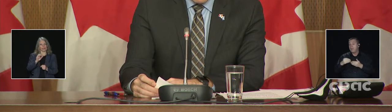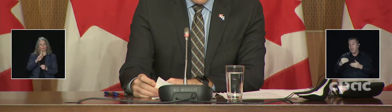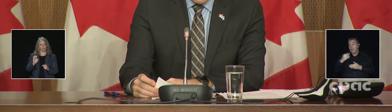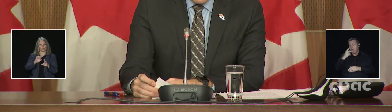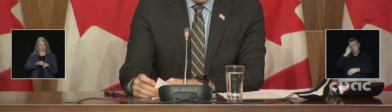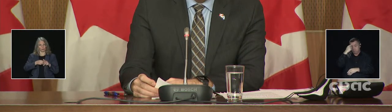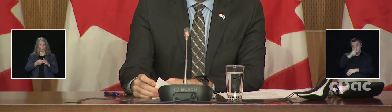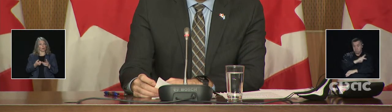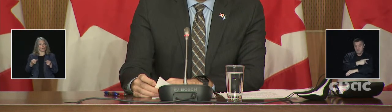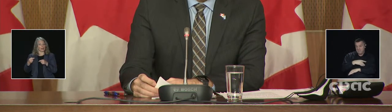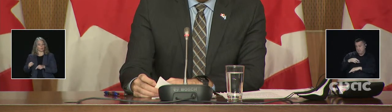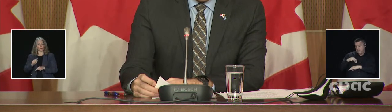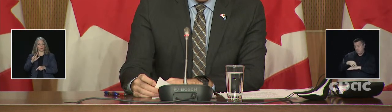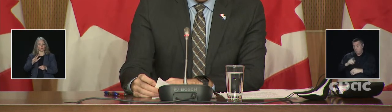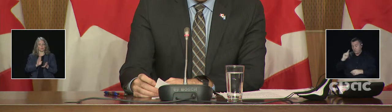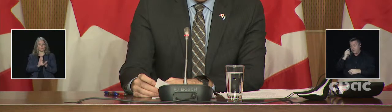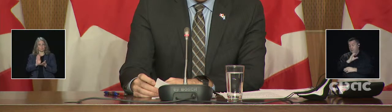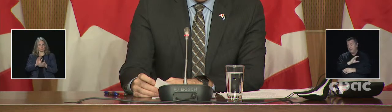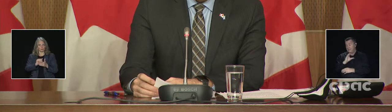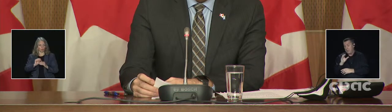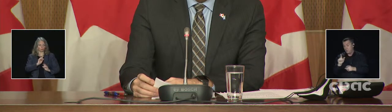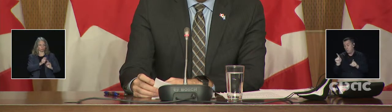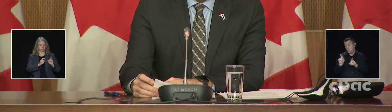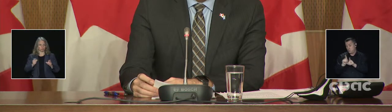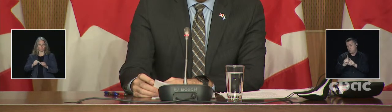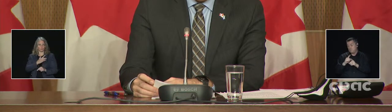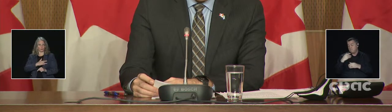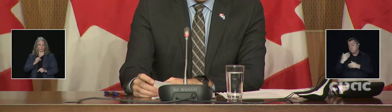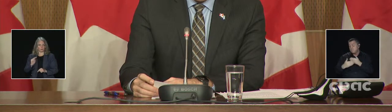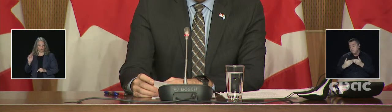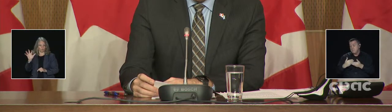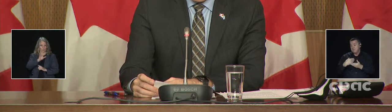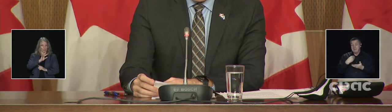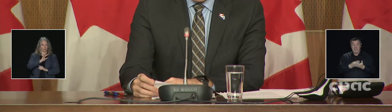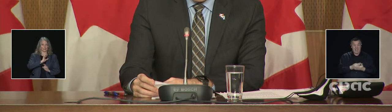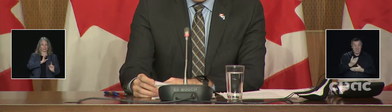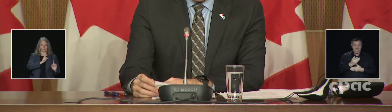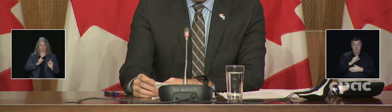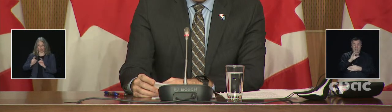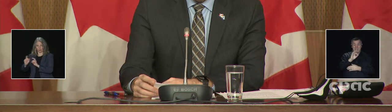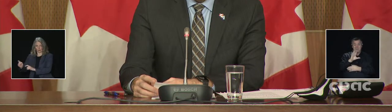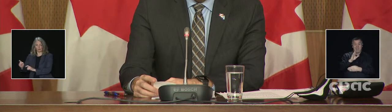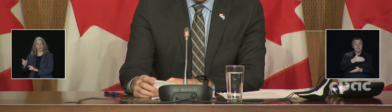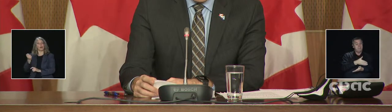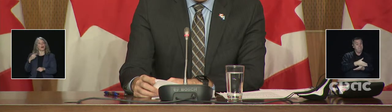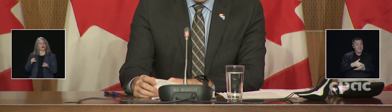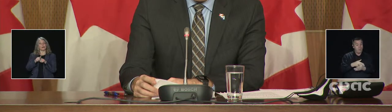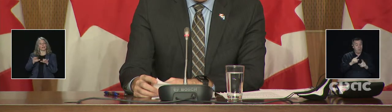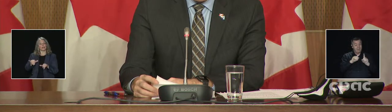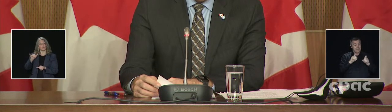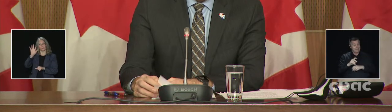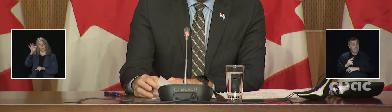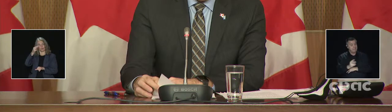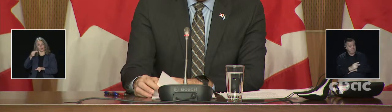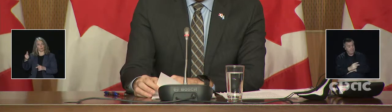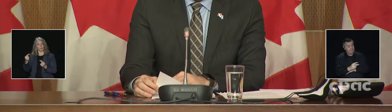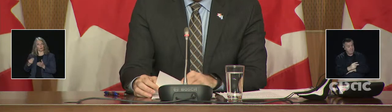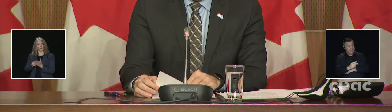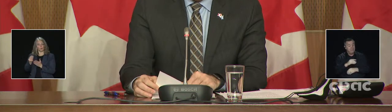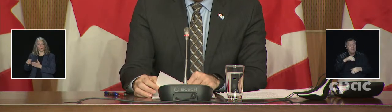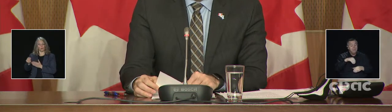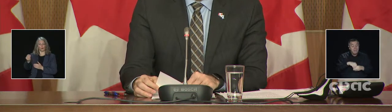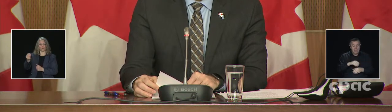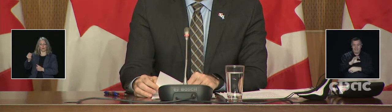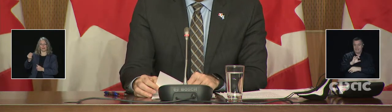et aux territoires. Le gouvernement canadien a également procédé à l'achat de 95 millions de tests rapides, dont